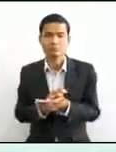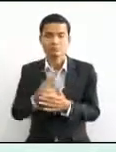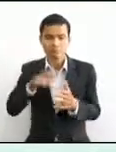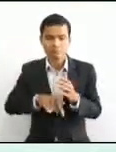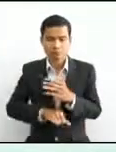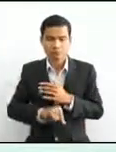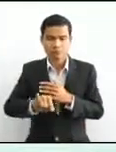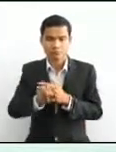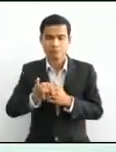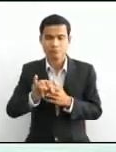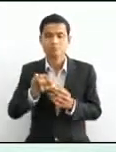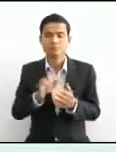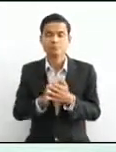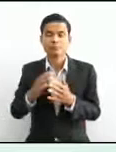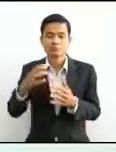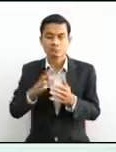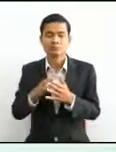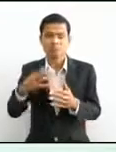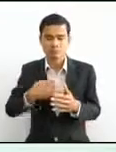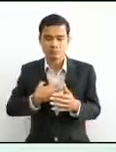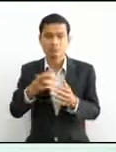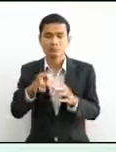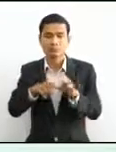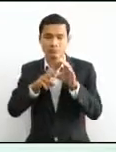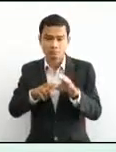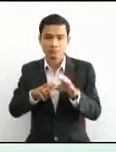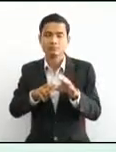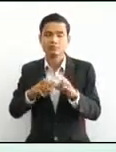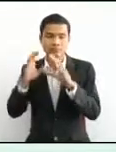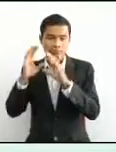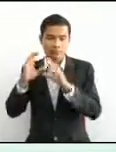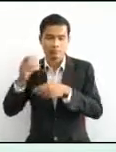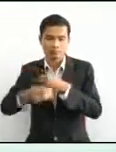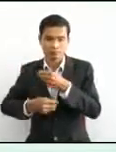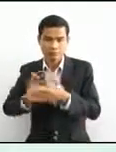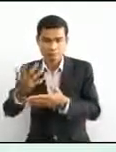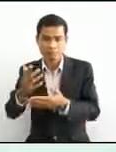Cháu bóng chóng đập đồn tử lụa.